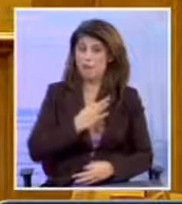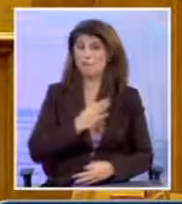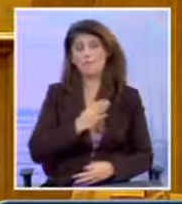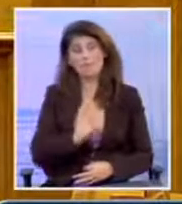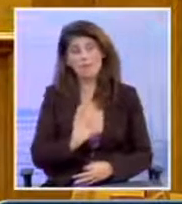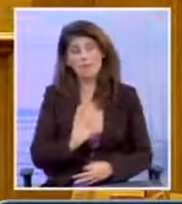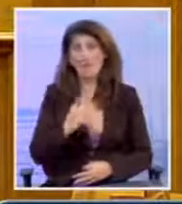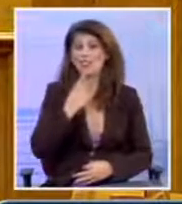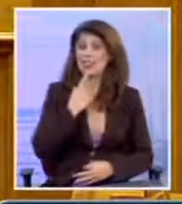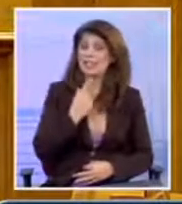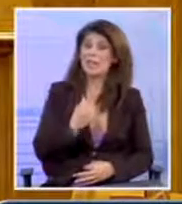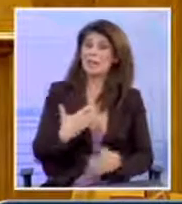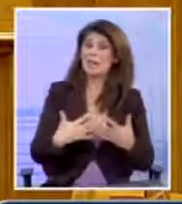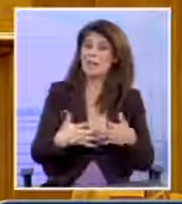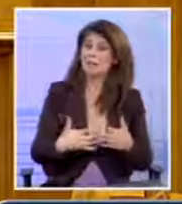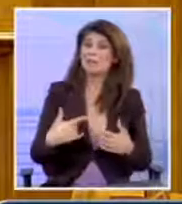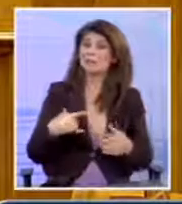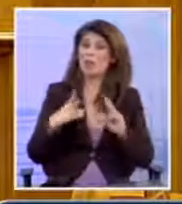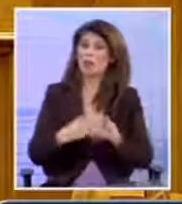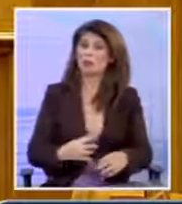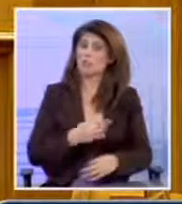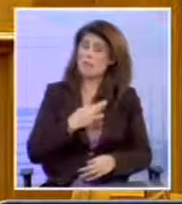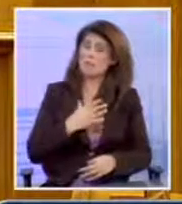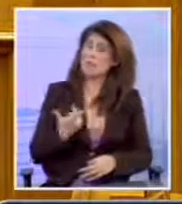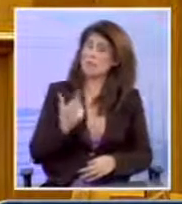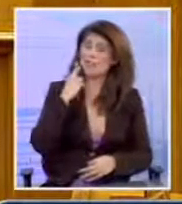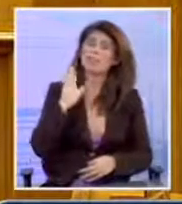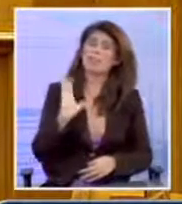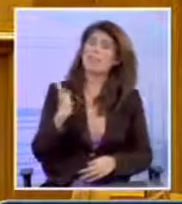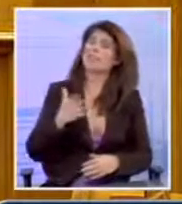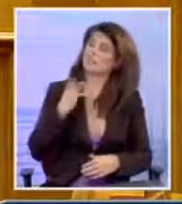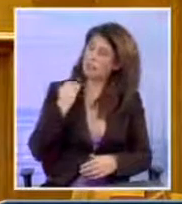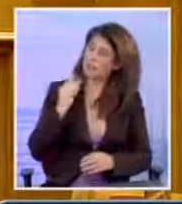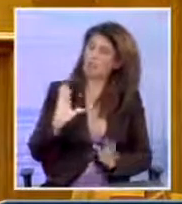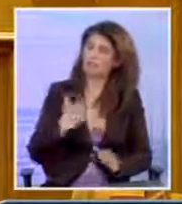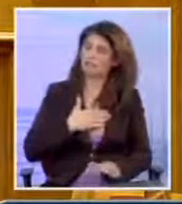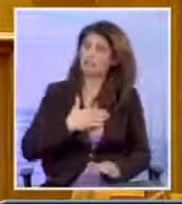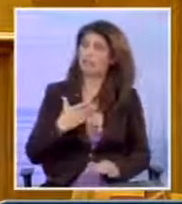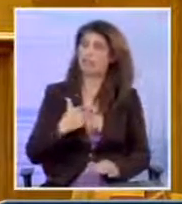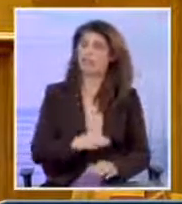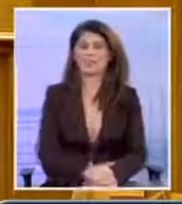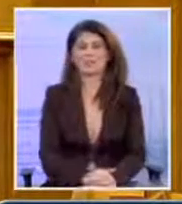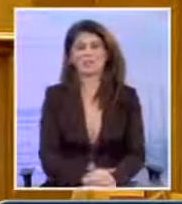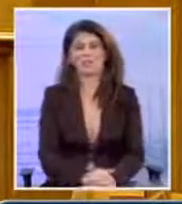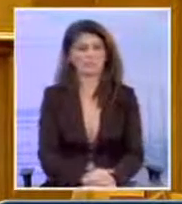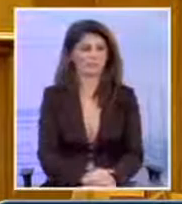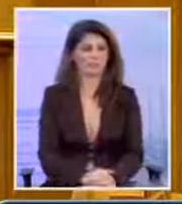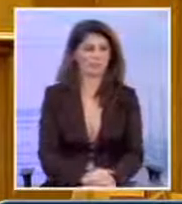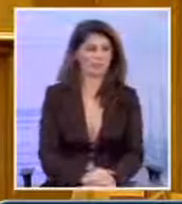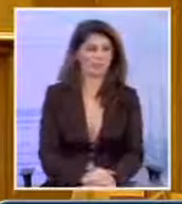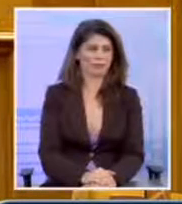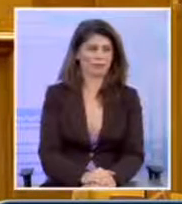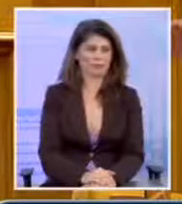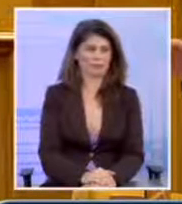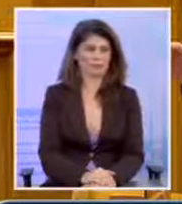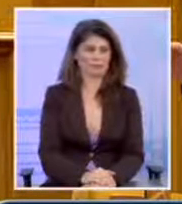ότι μιλάνε συνεχίστε. Μηχανισμοί που ελέγχουν την ευπρέπειά μας, δεν το ήξερα, το έμαθα και αυτό, ευχαριστώ πολύ. Κύριε Αλεξιάδη, δεν